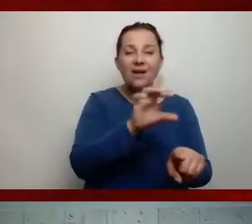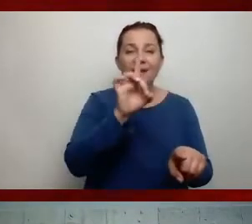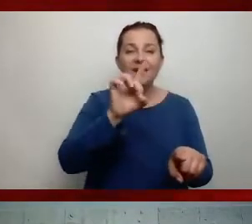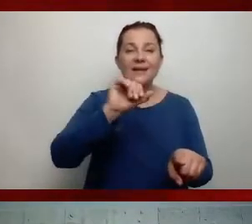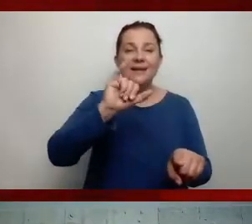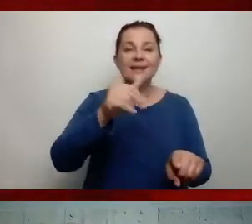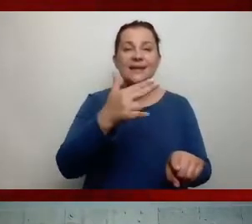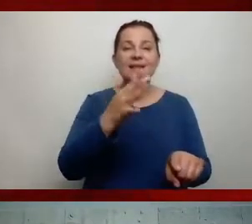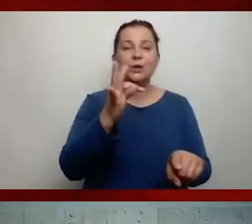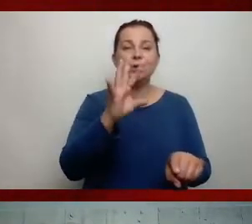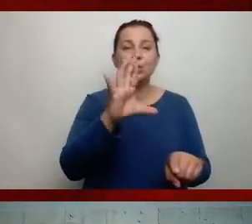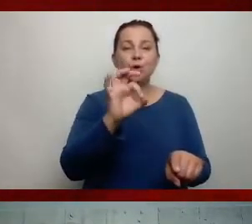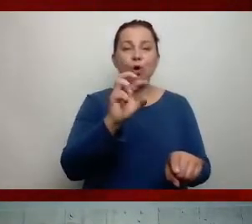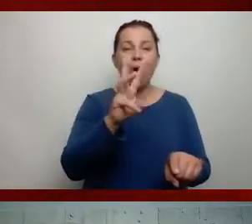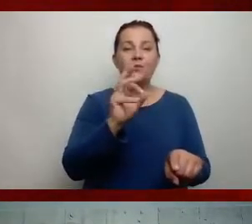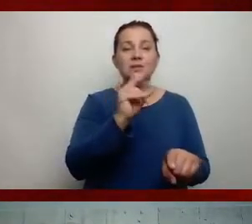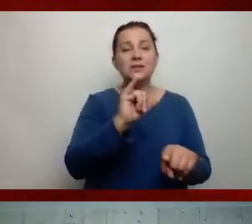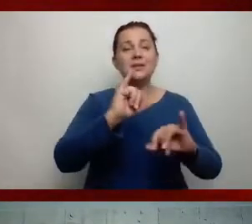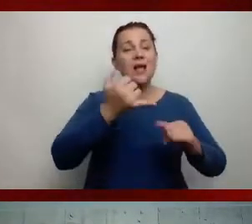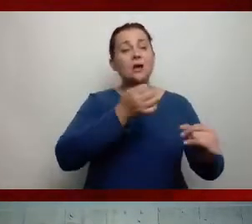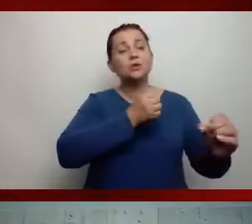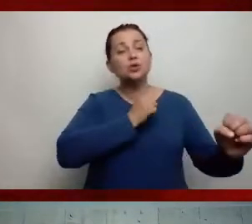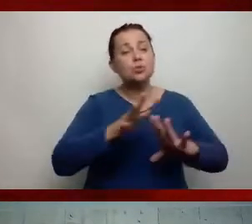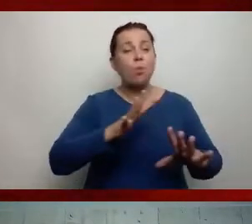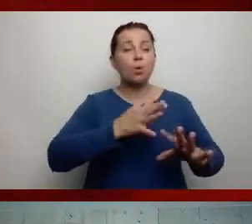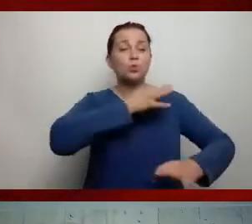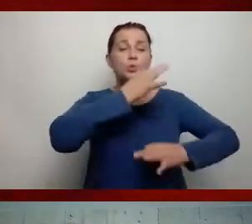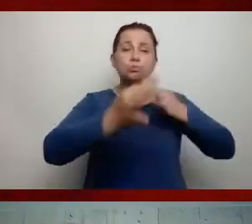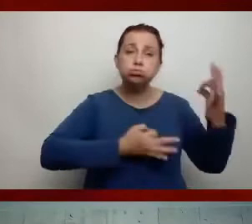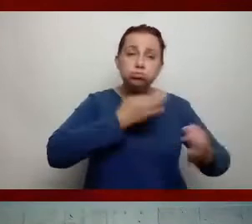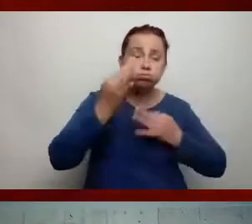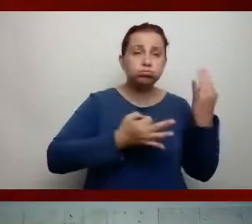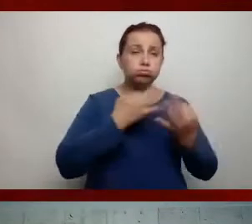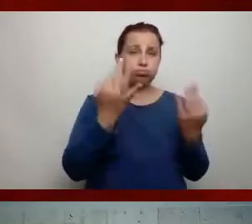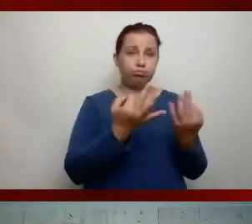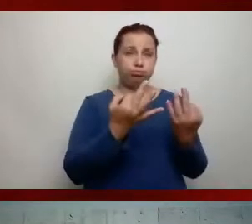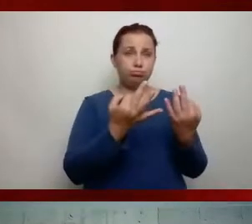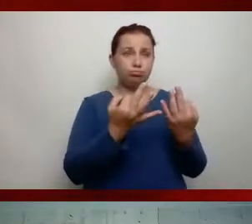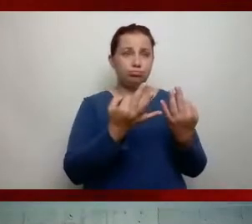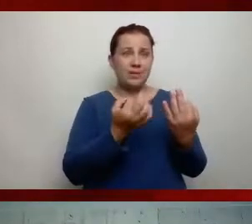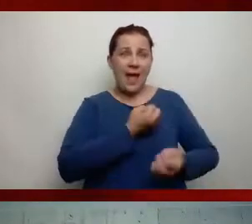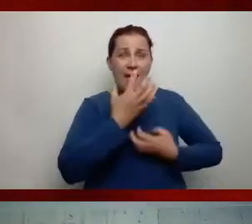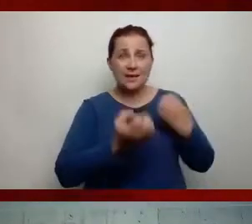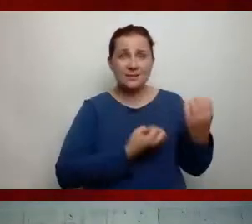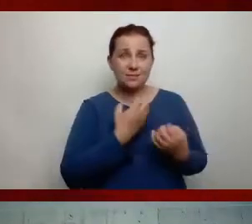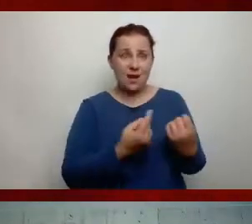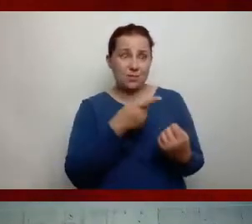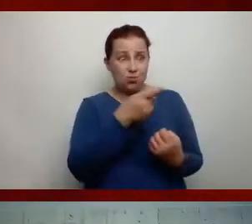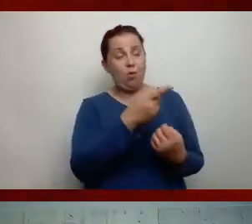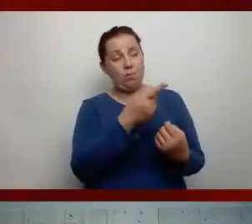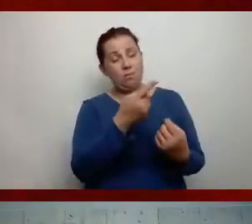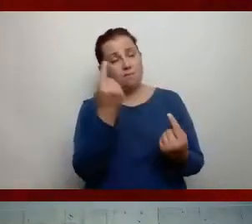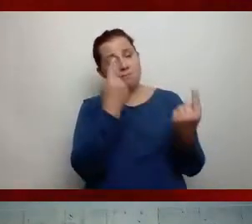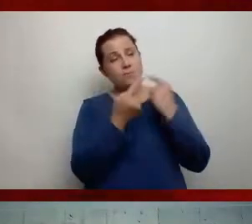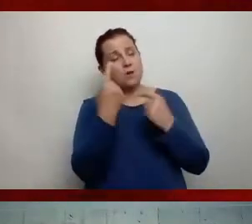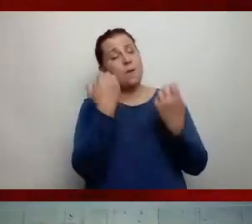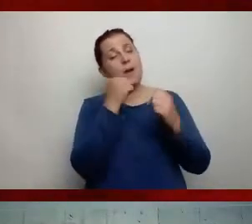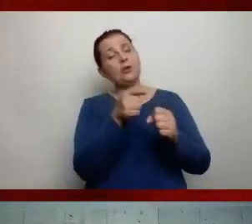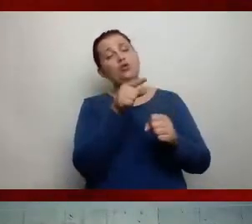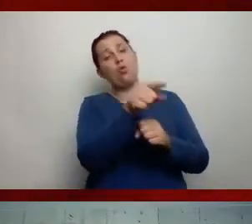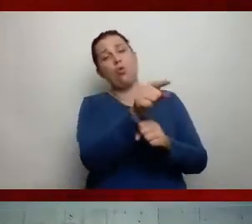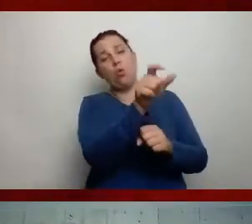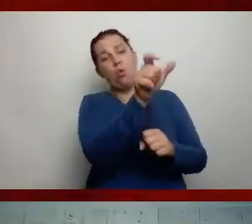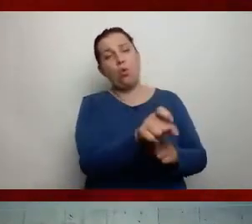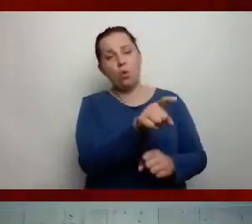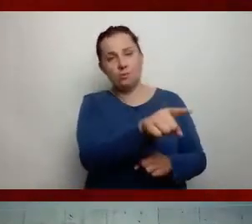sposobie kompozycji, sposobie śpiewania, sposobie ekspresji. I według Kaczmarskiego to się wszystko